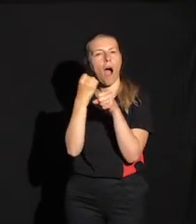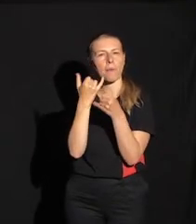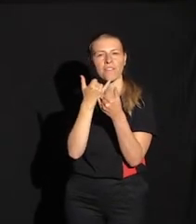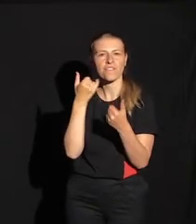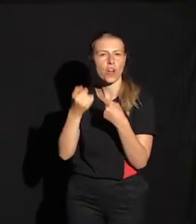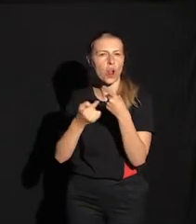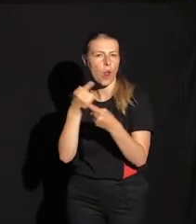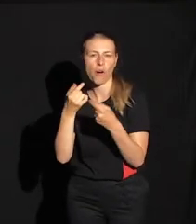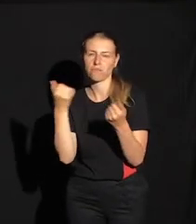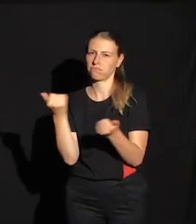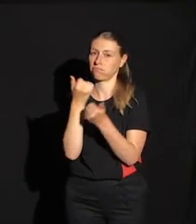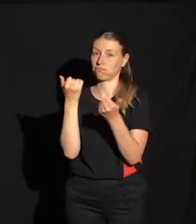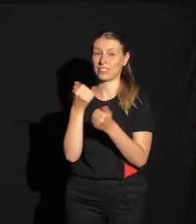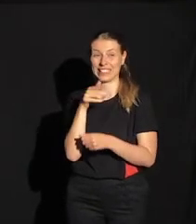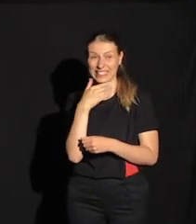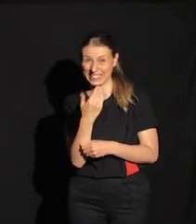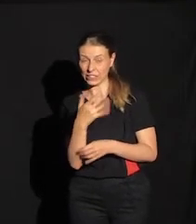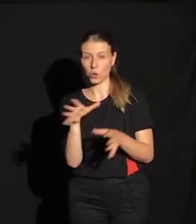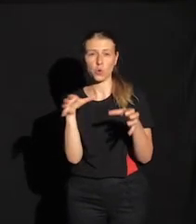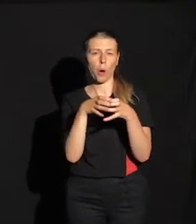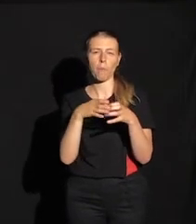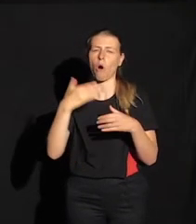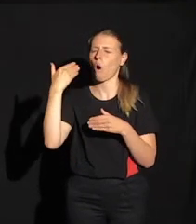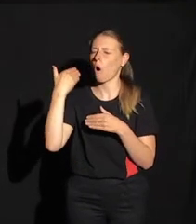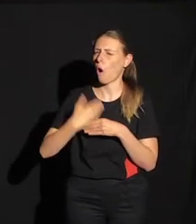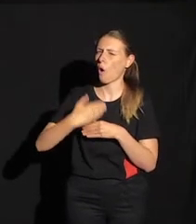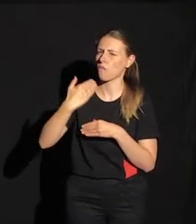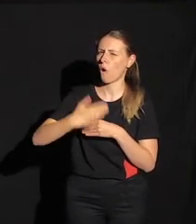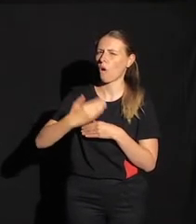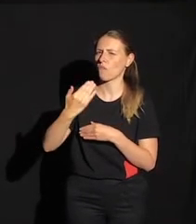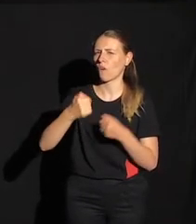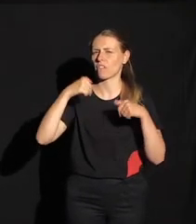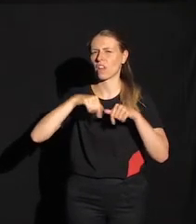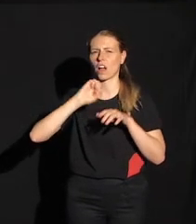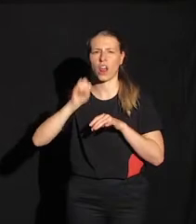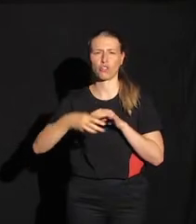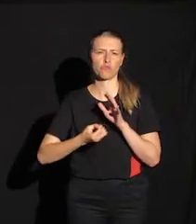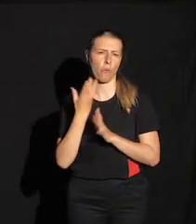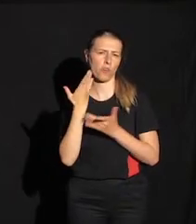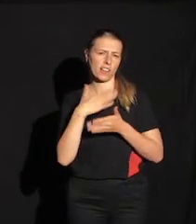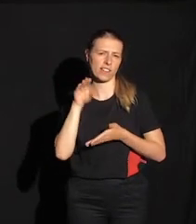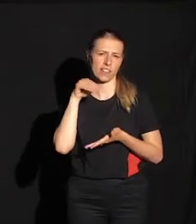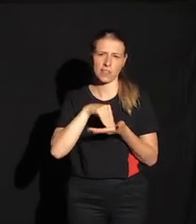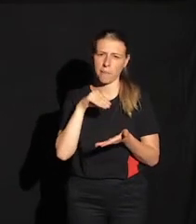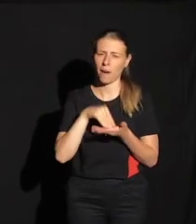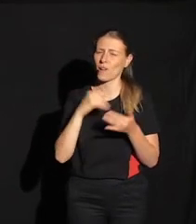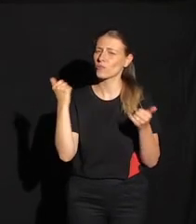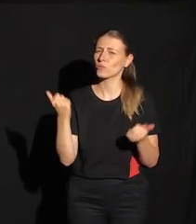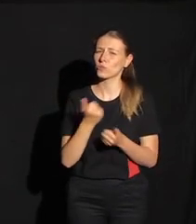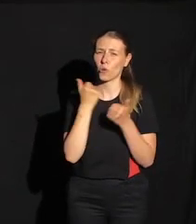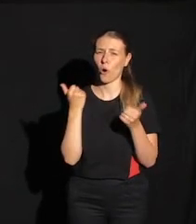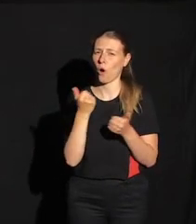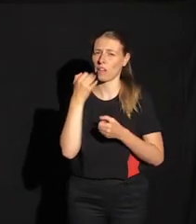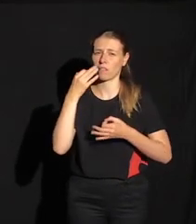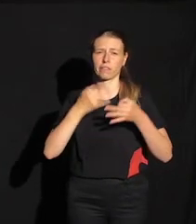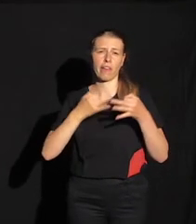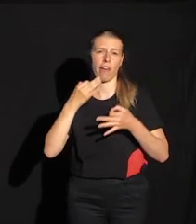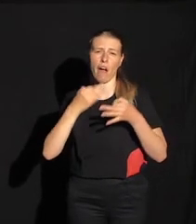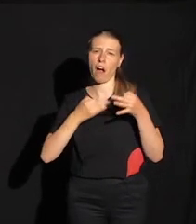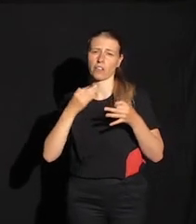ist ja schon oft hier bei Klatschmohn aufgetreten mit ganz zauberhaften Stücken. Und ich bin immer